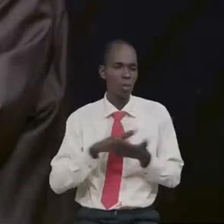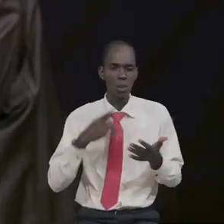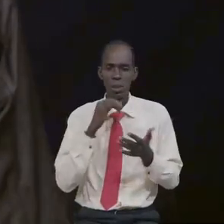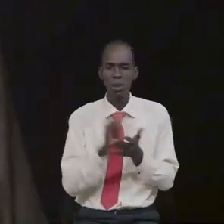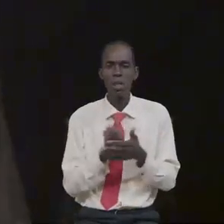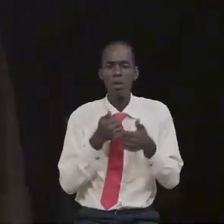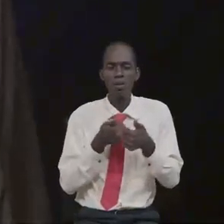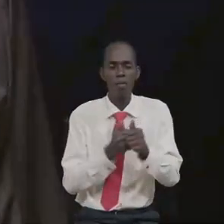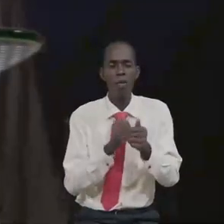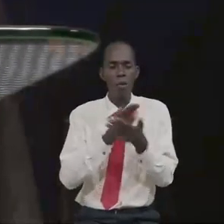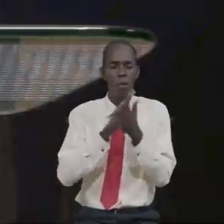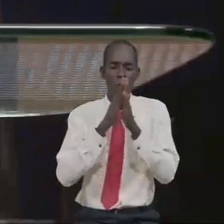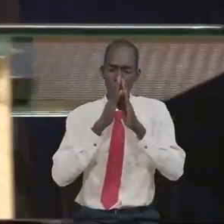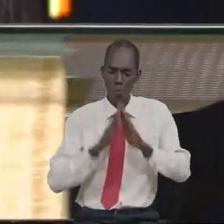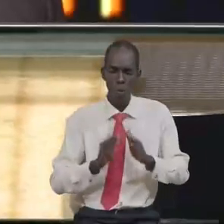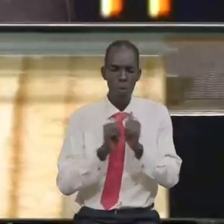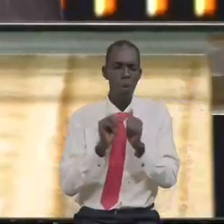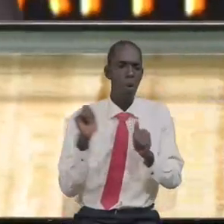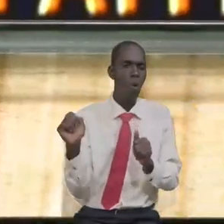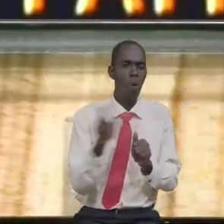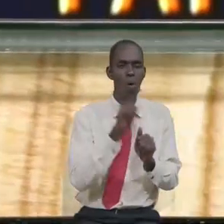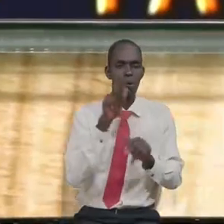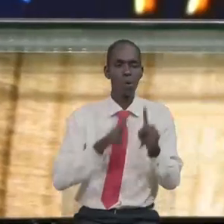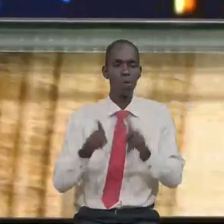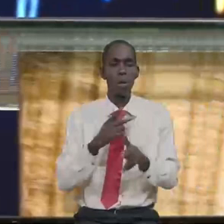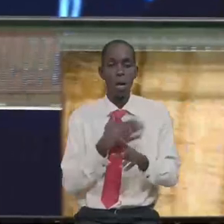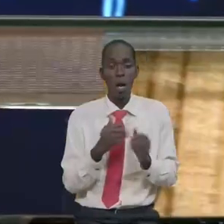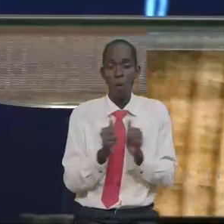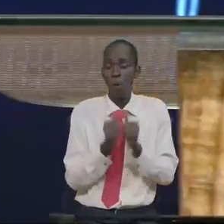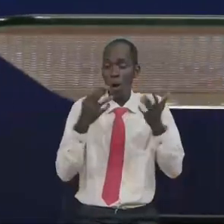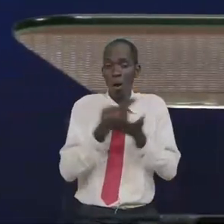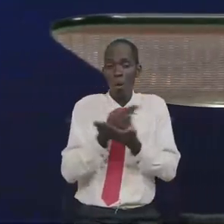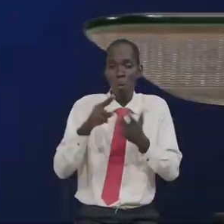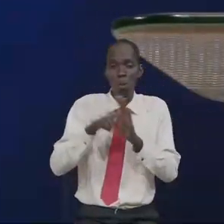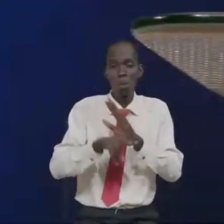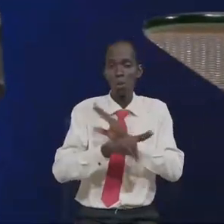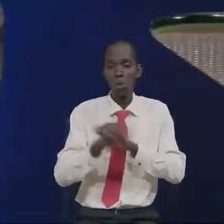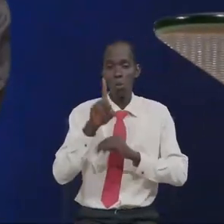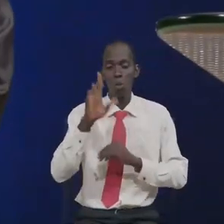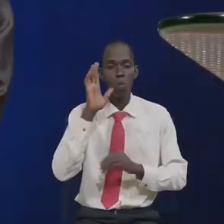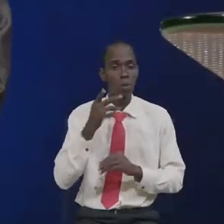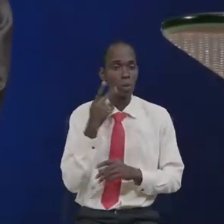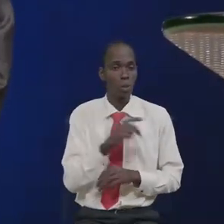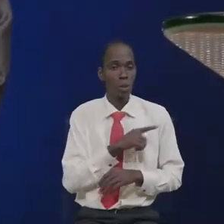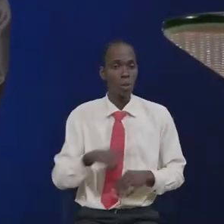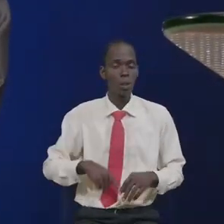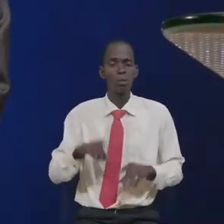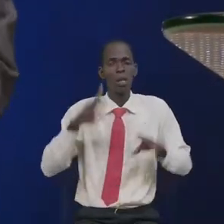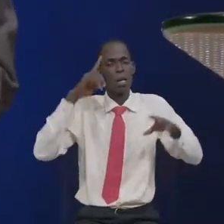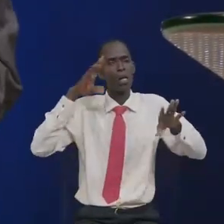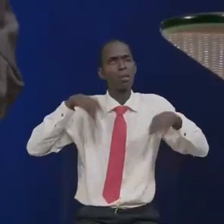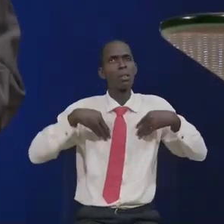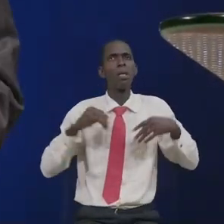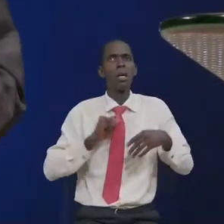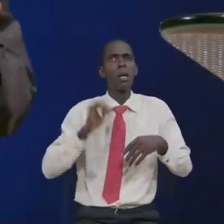pieusement, je sais, rechercher la perfection et la sanctification sans laquelle personne ne verra le Seigneur. Je veux être saint parce que Dieu l'a